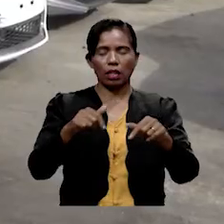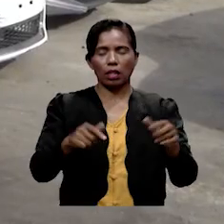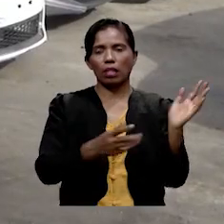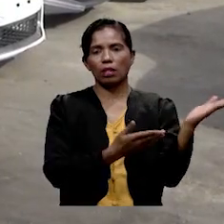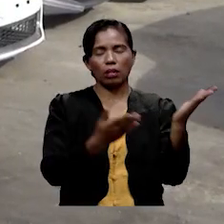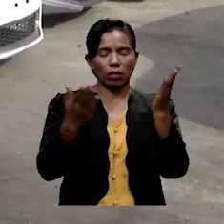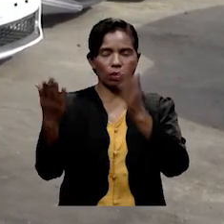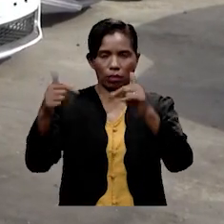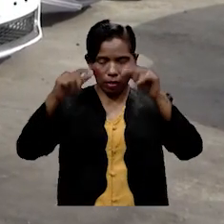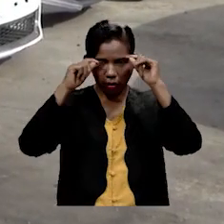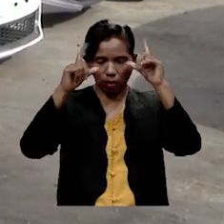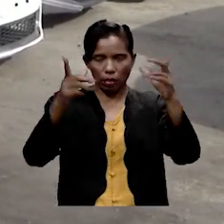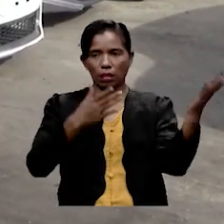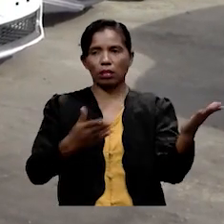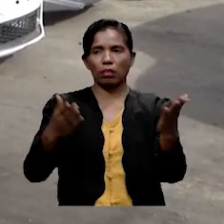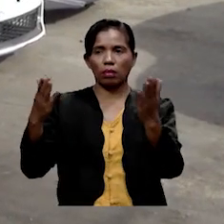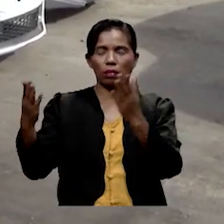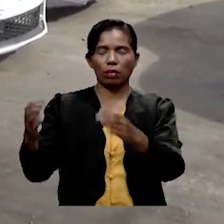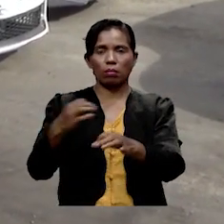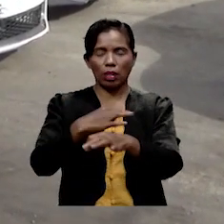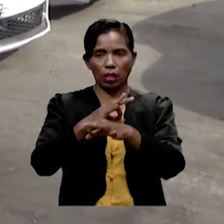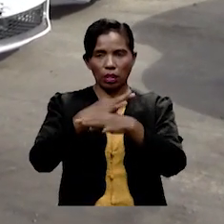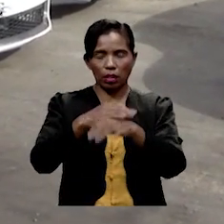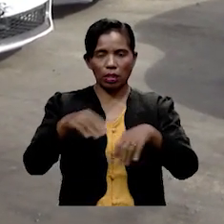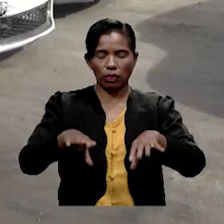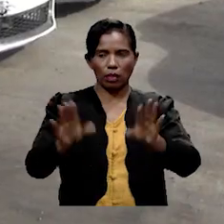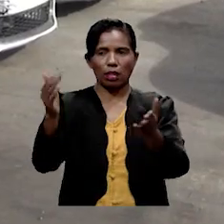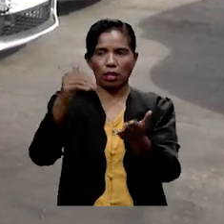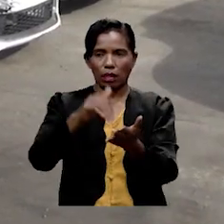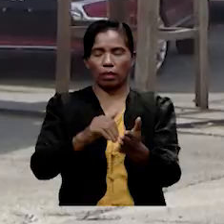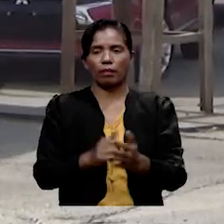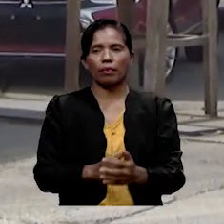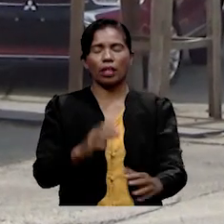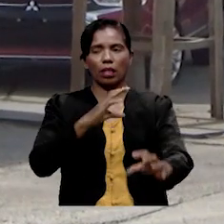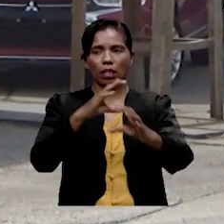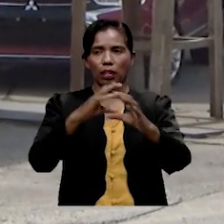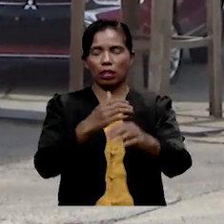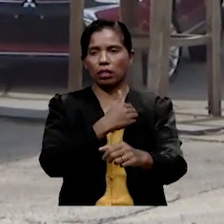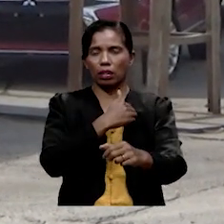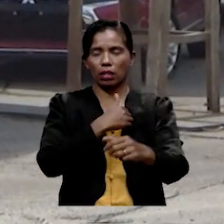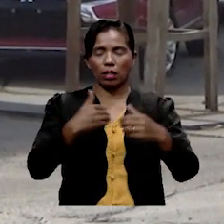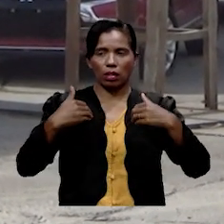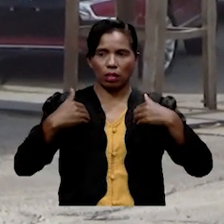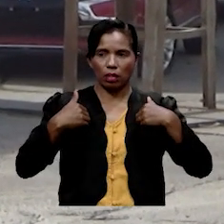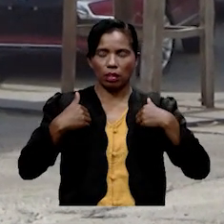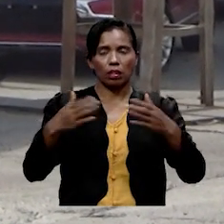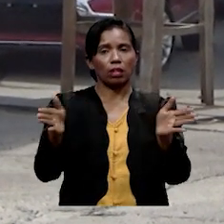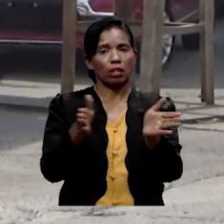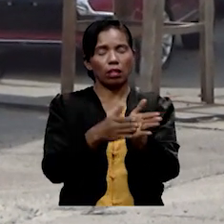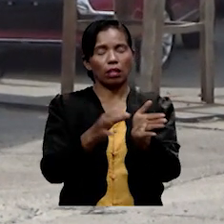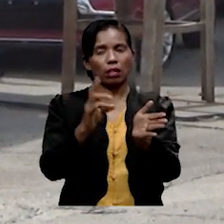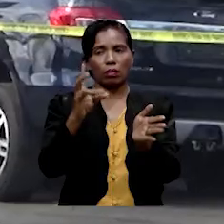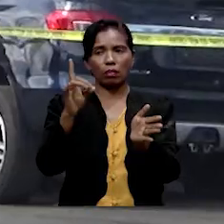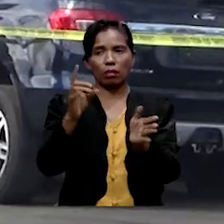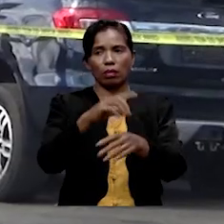mai Timur hodi lori ba ofisina hodi hadia atu faamfalim. Kareta sirane sidauk iha sapa matrikula no bobar